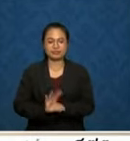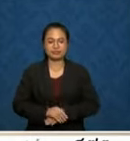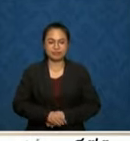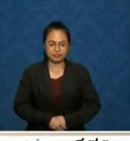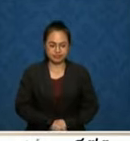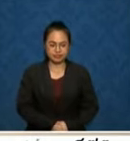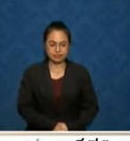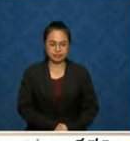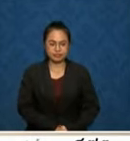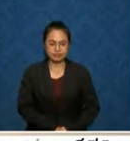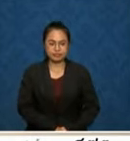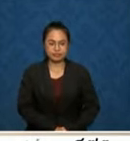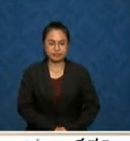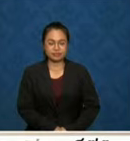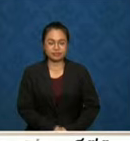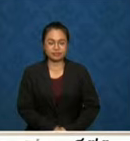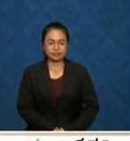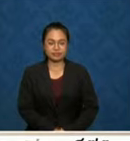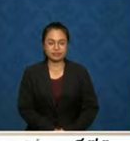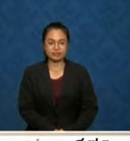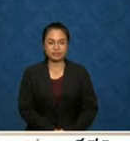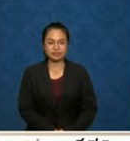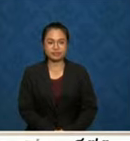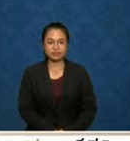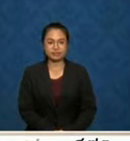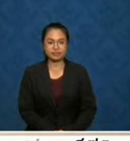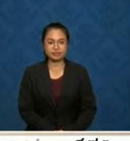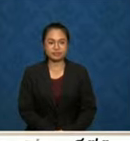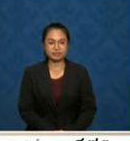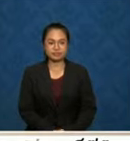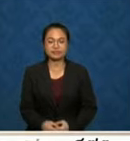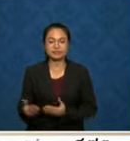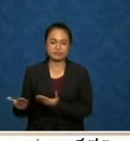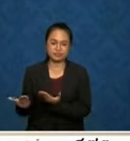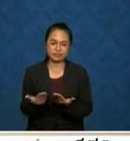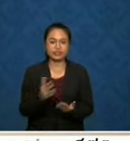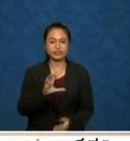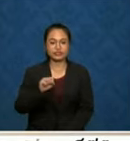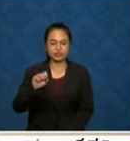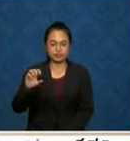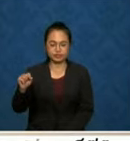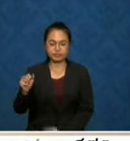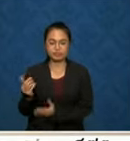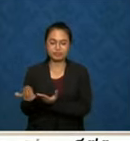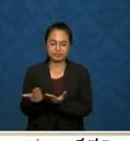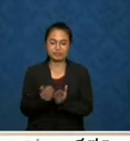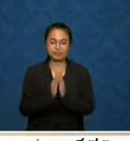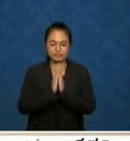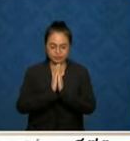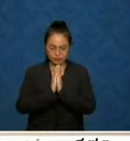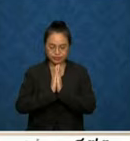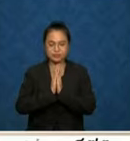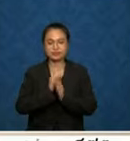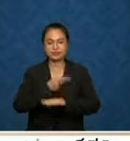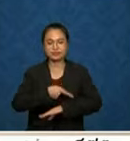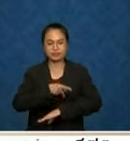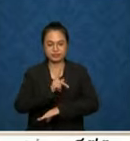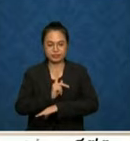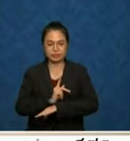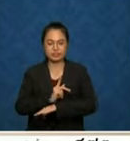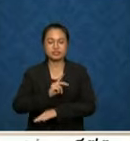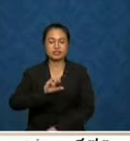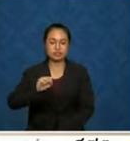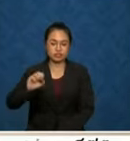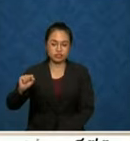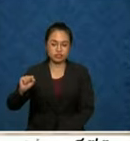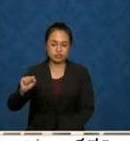าและสุดท้ายที่ท่านอนุสรณ์เอี่ยมสะอาดครับเชิญท่านพิมพ์การครับ เรียนท่านประธานสภาผู้แทนราษฎรเพื่อนสมาชิกสภ